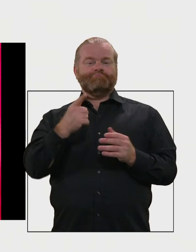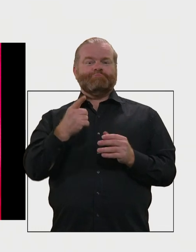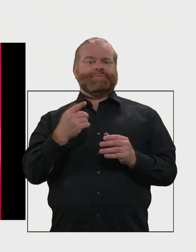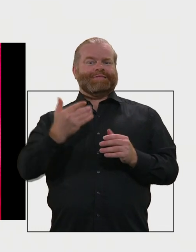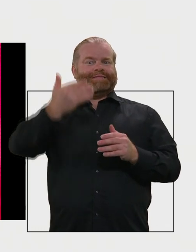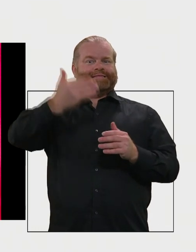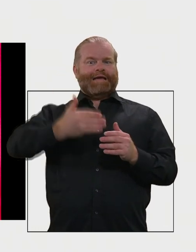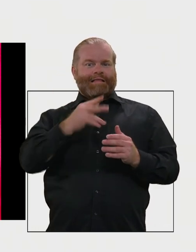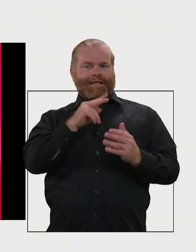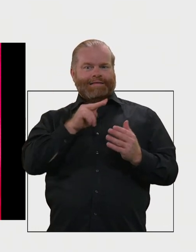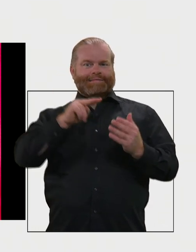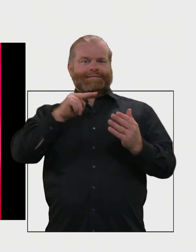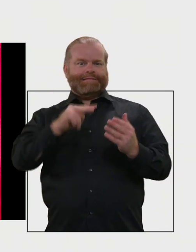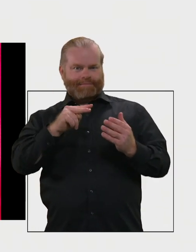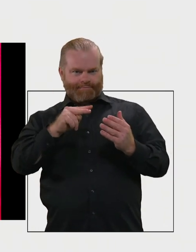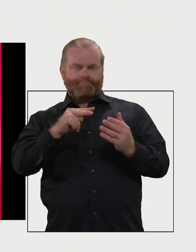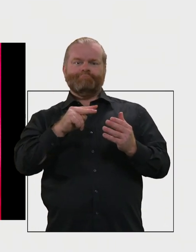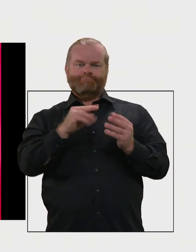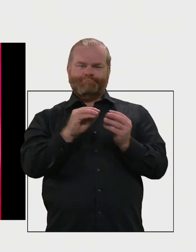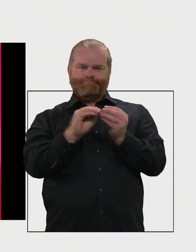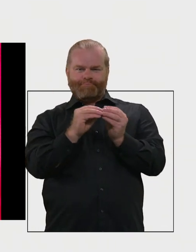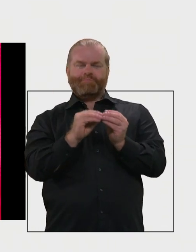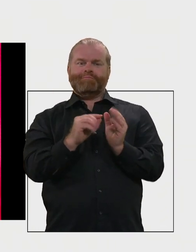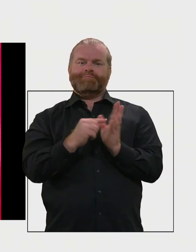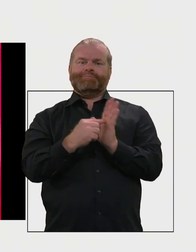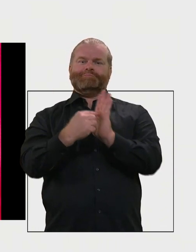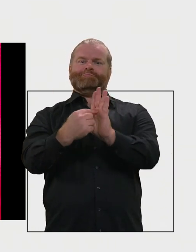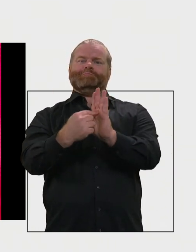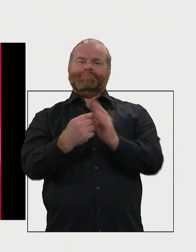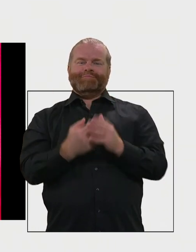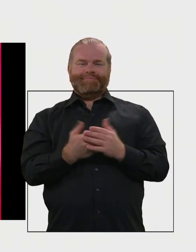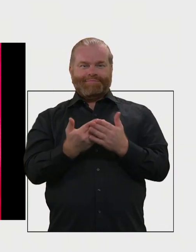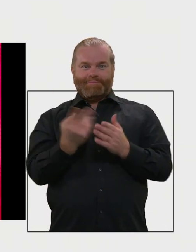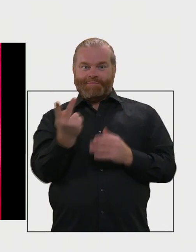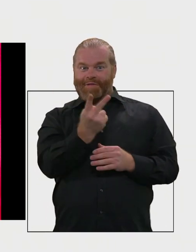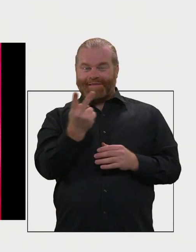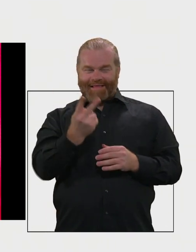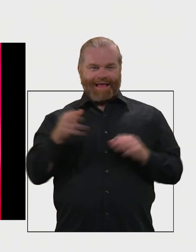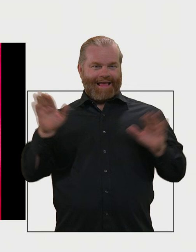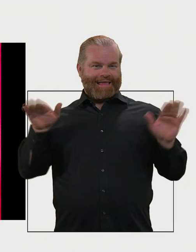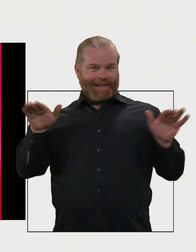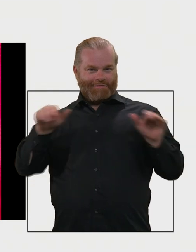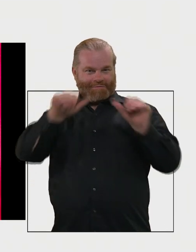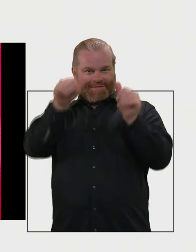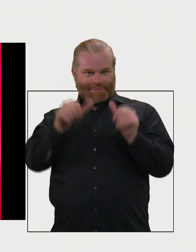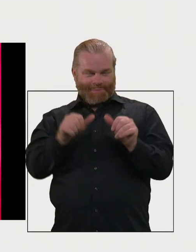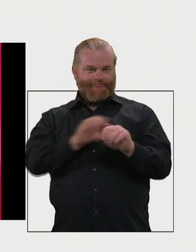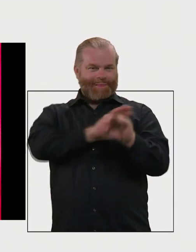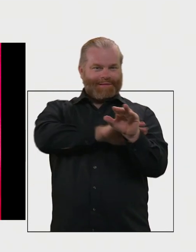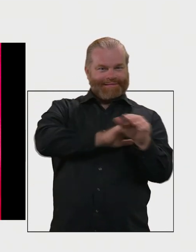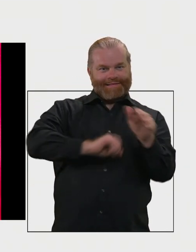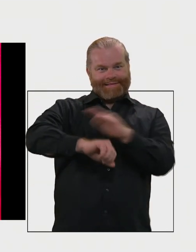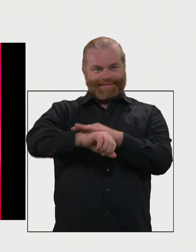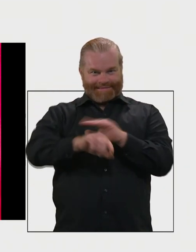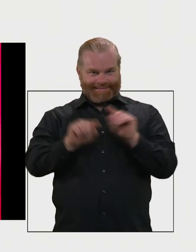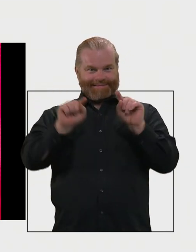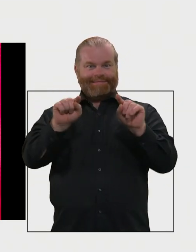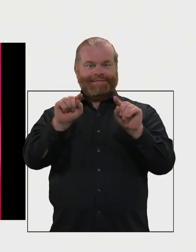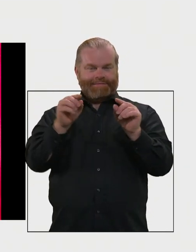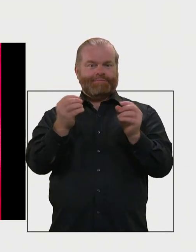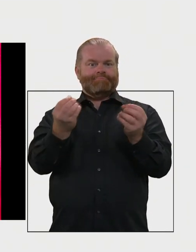gezeichnet. Die beiden Engelfiguren links und rechts außen erscheinen im Profil, die beiden mittleren